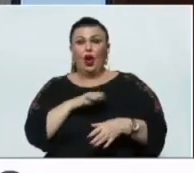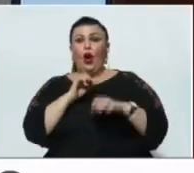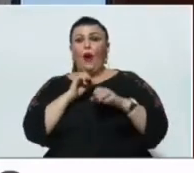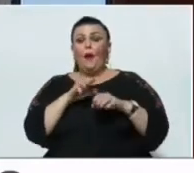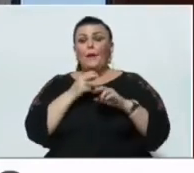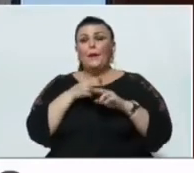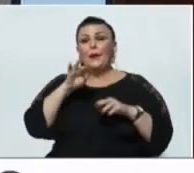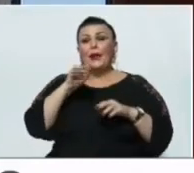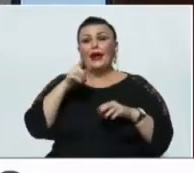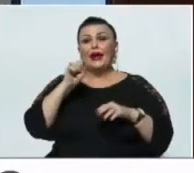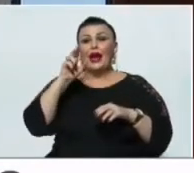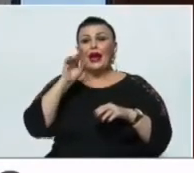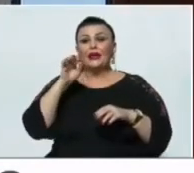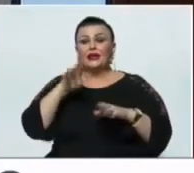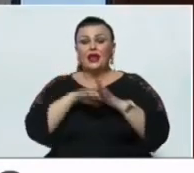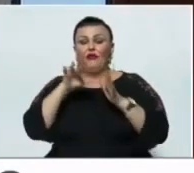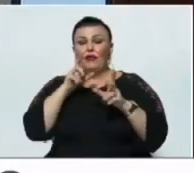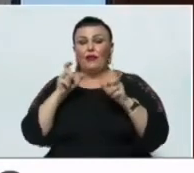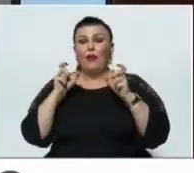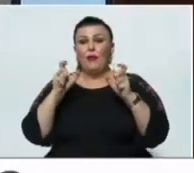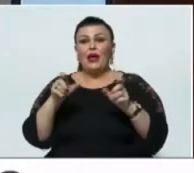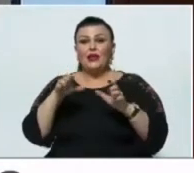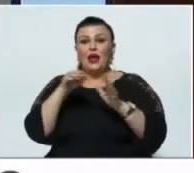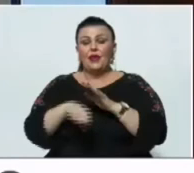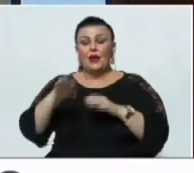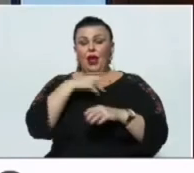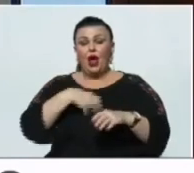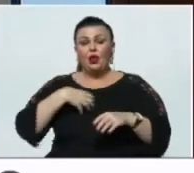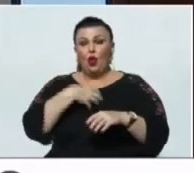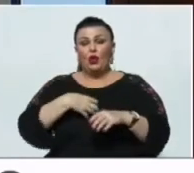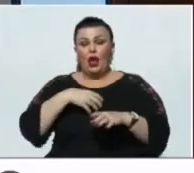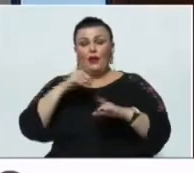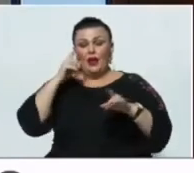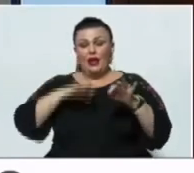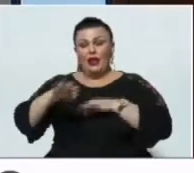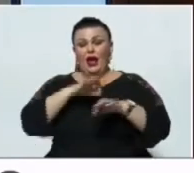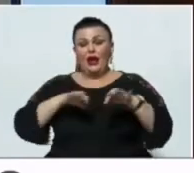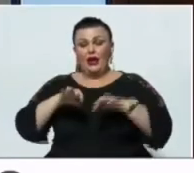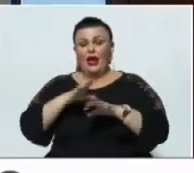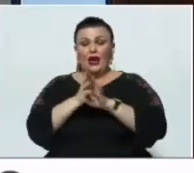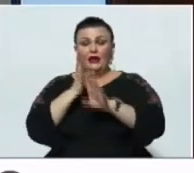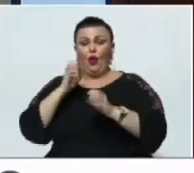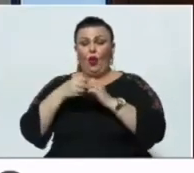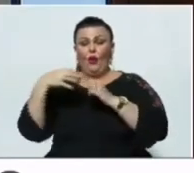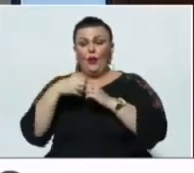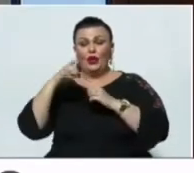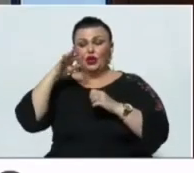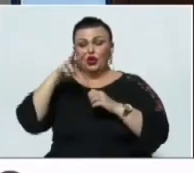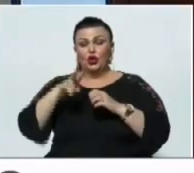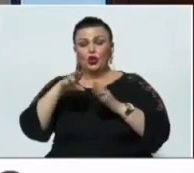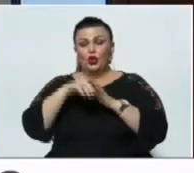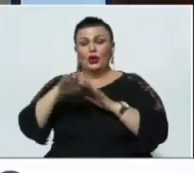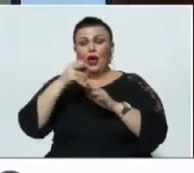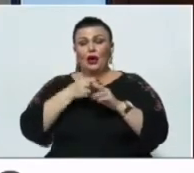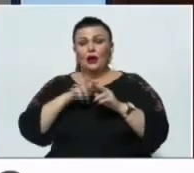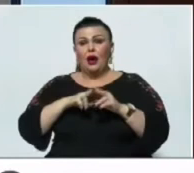Miqrasiya Könüllüsü İctimai Birliyi tərəfindən pandemiya dövründə həyata keçirilən ən önəmli layihələr sırasında 15 iyun Milli Qurtuluş Günü münasibəti